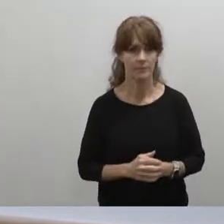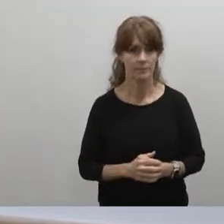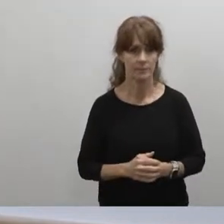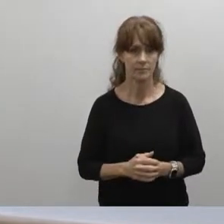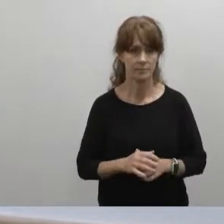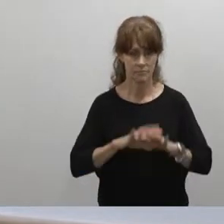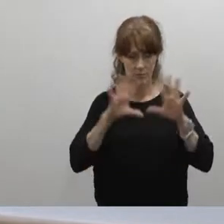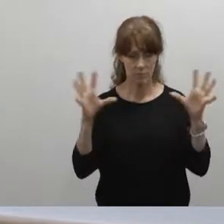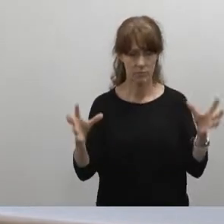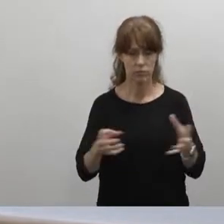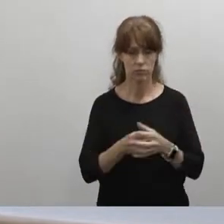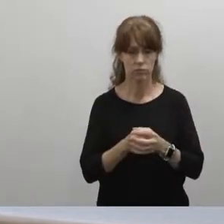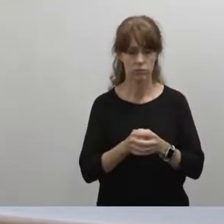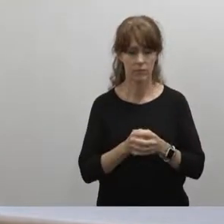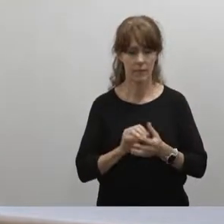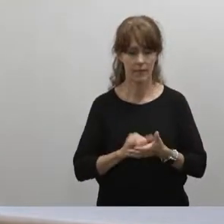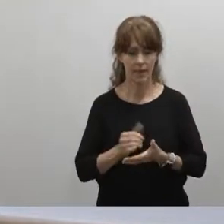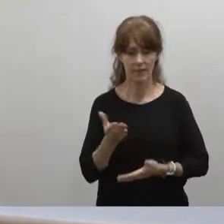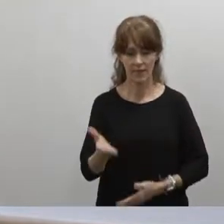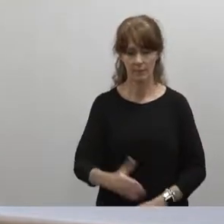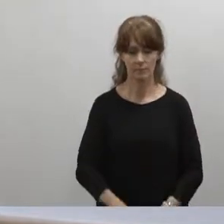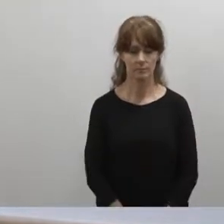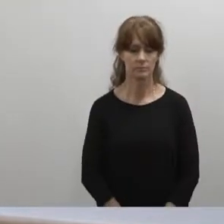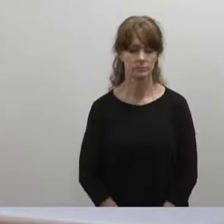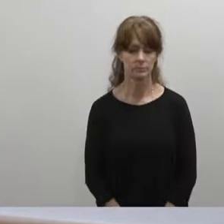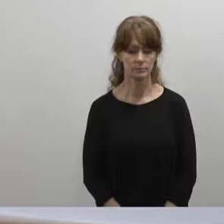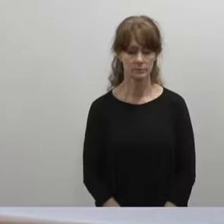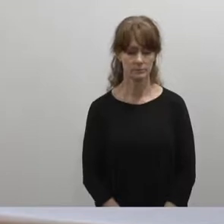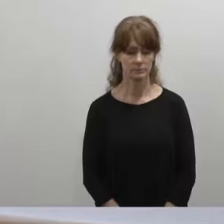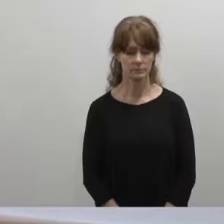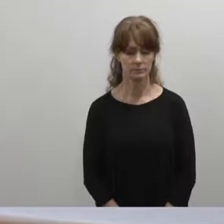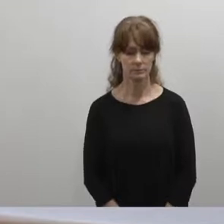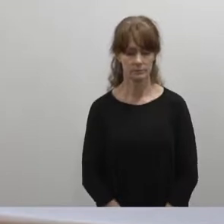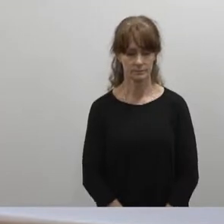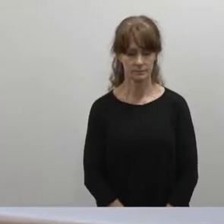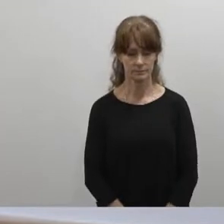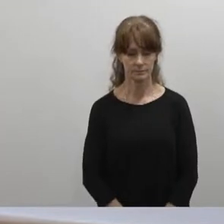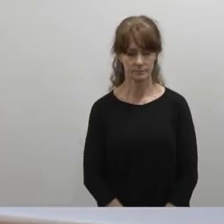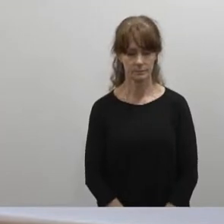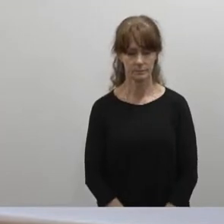bốc lực ở mỗi cơ chế sơ từ thế nào đó mà sức xa